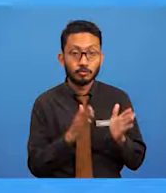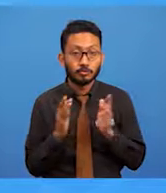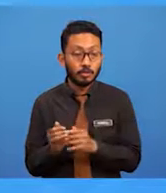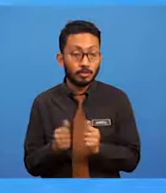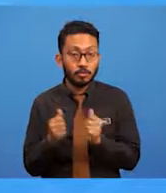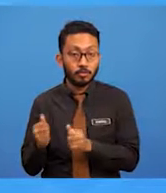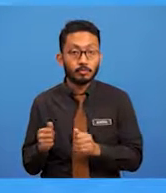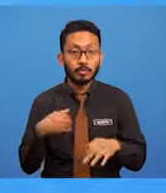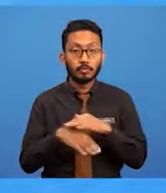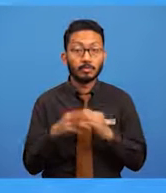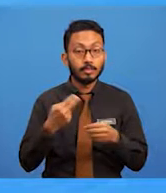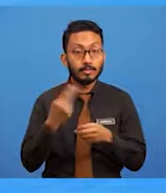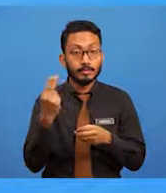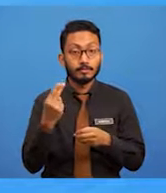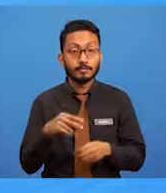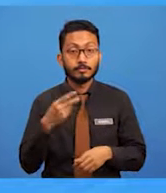produk tersebut.